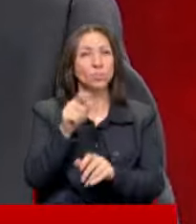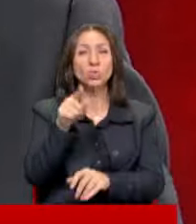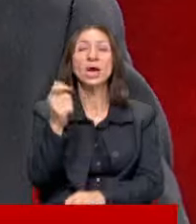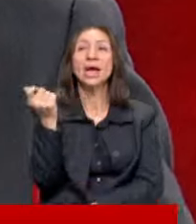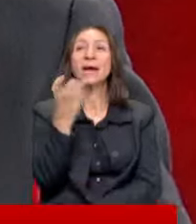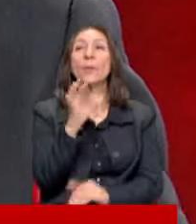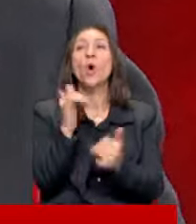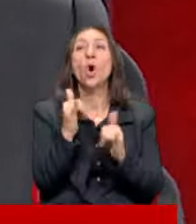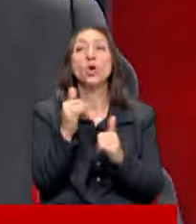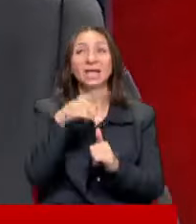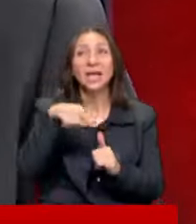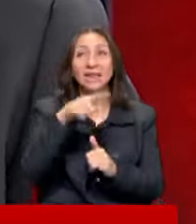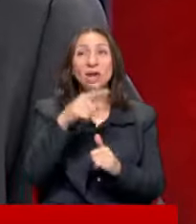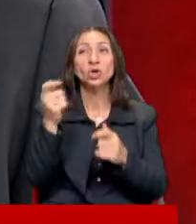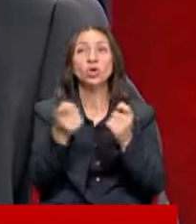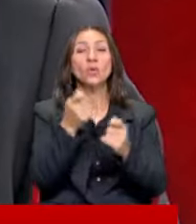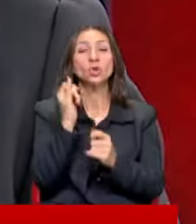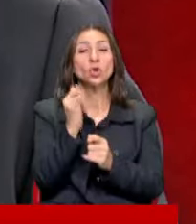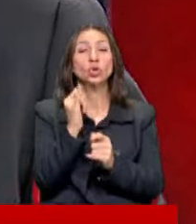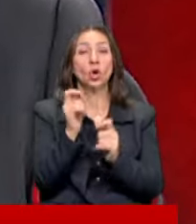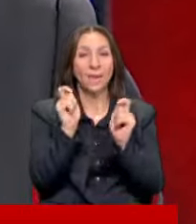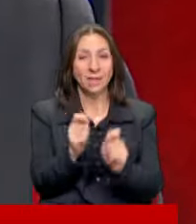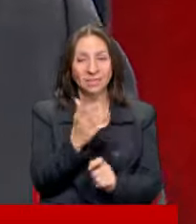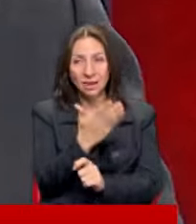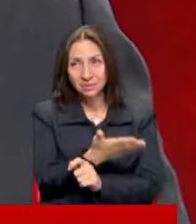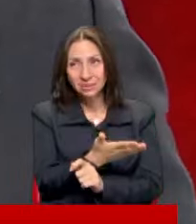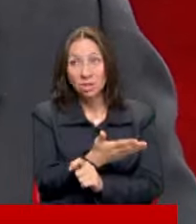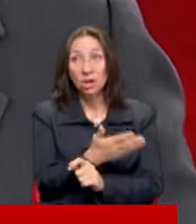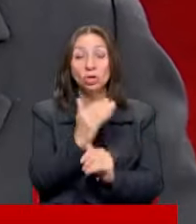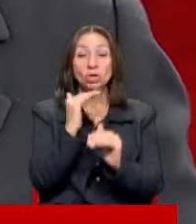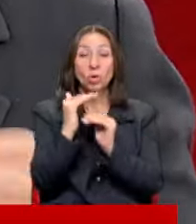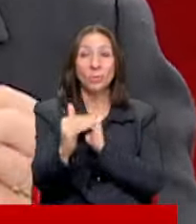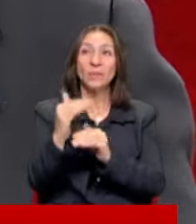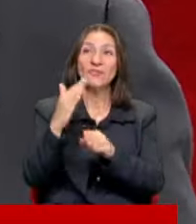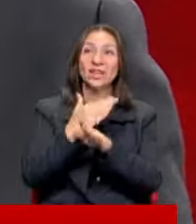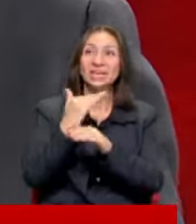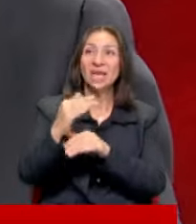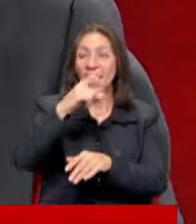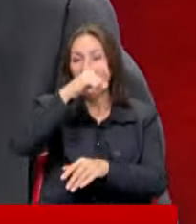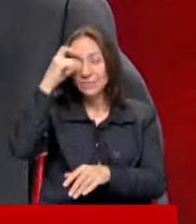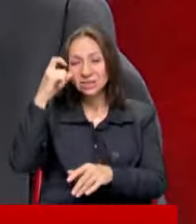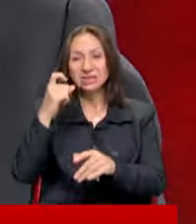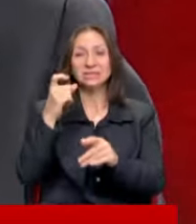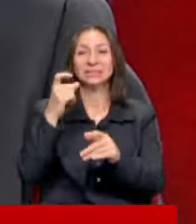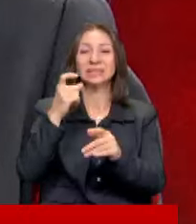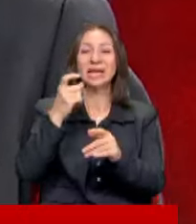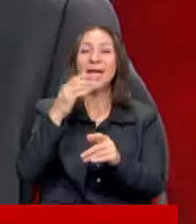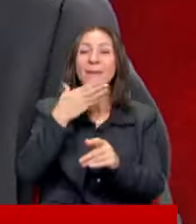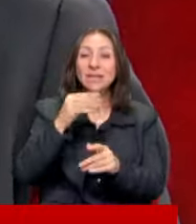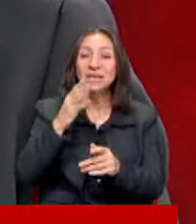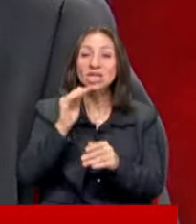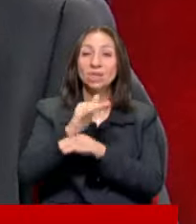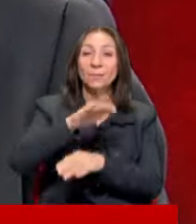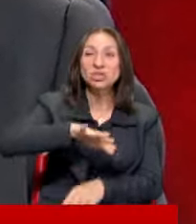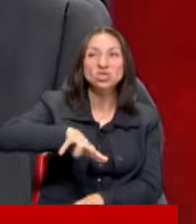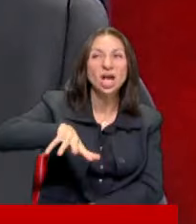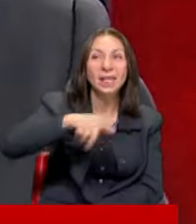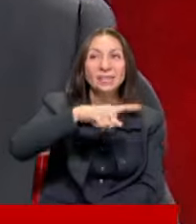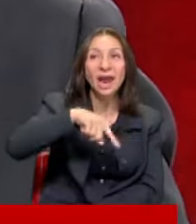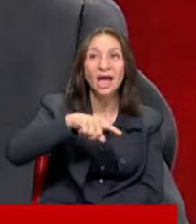rakamlarla oynayanlar görevi kötüye kullananlar toplumun vatandaşın emekçinin alın terinden emeklinin yaşamından